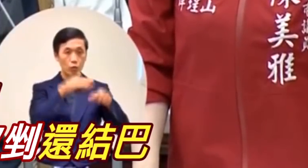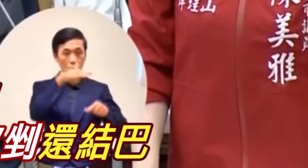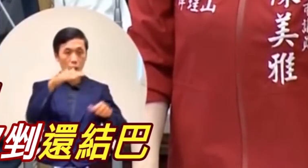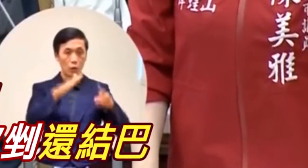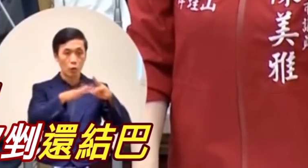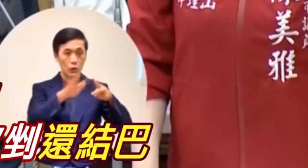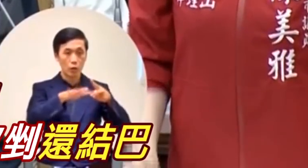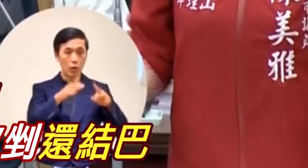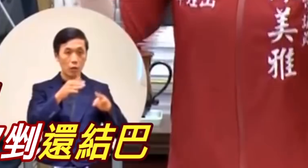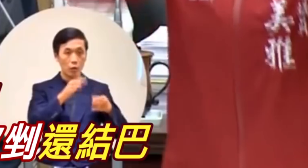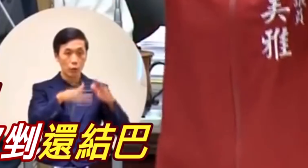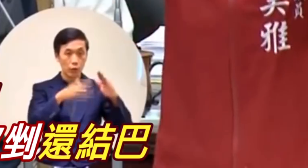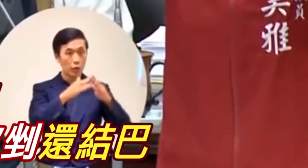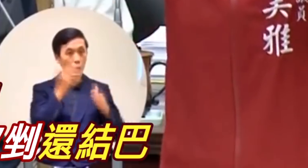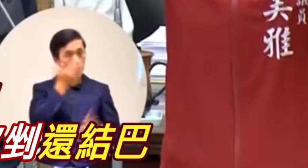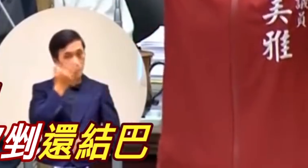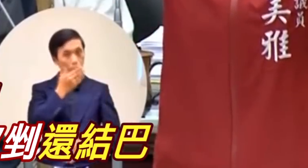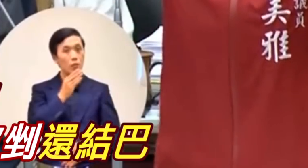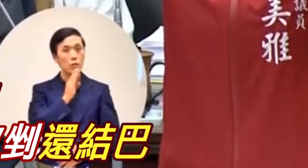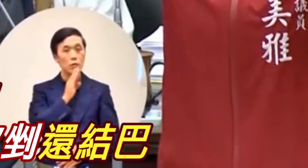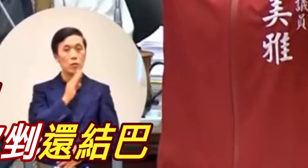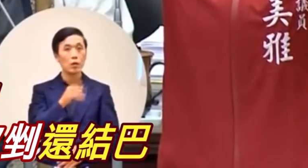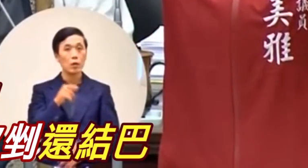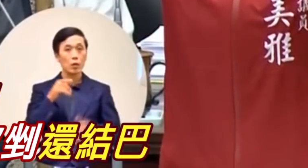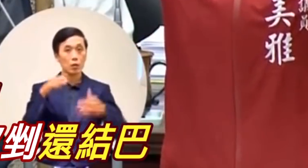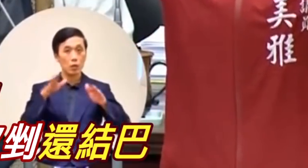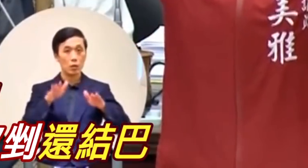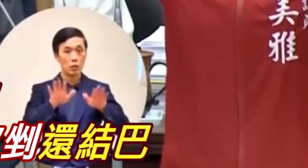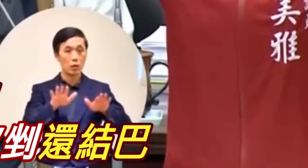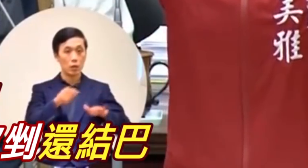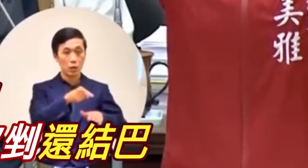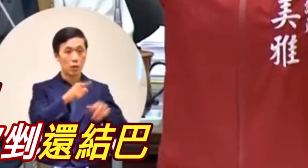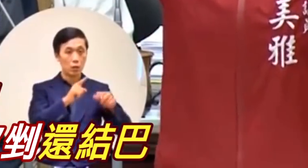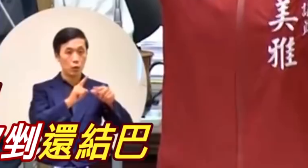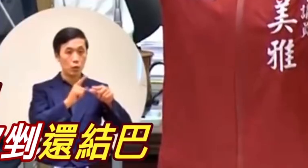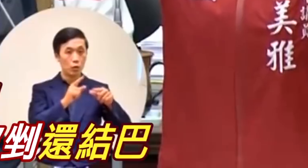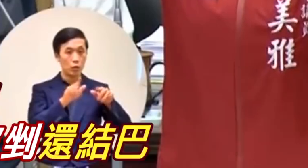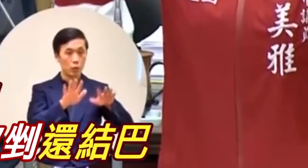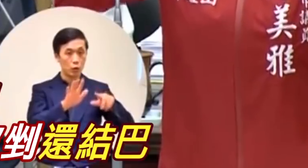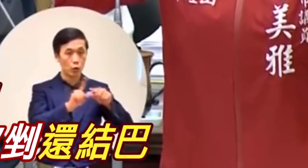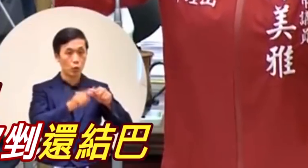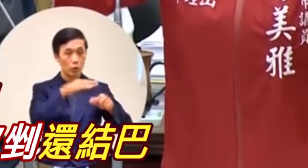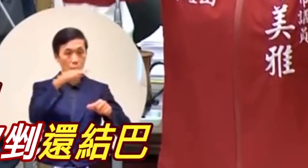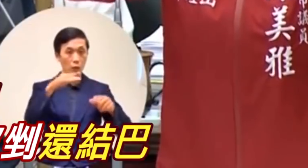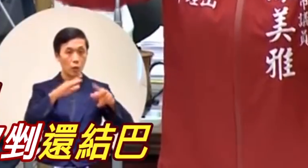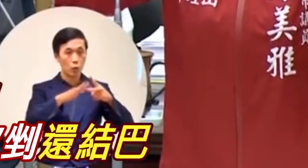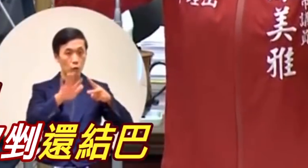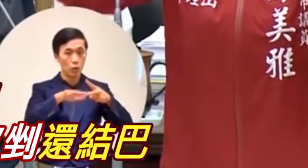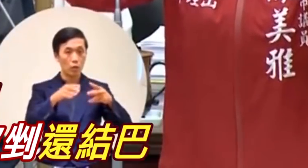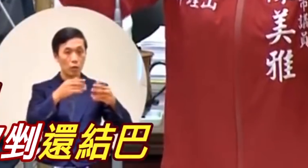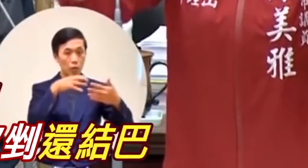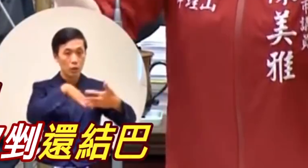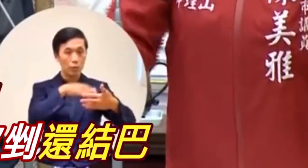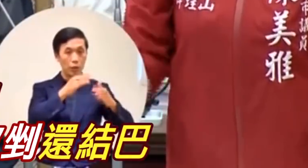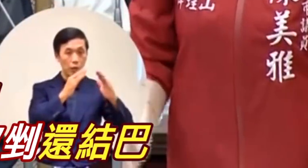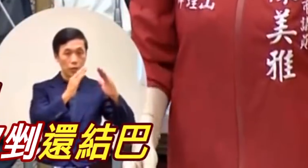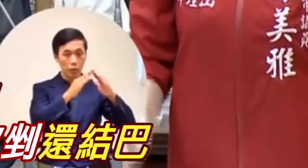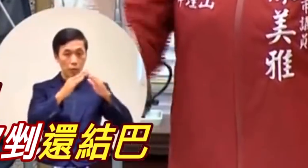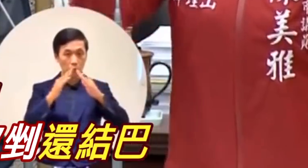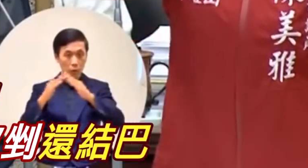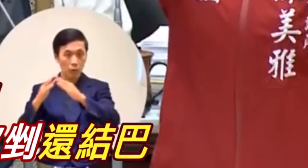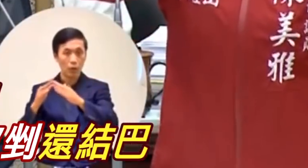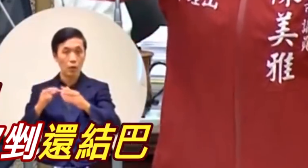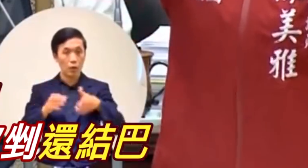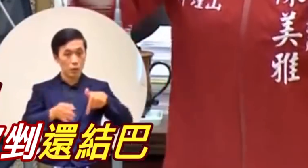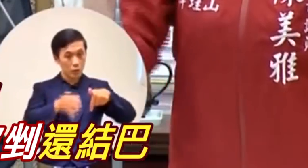园，所以现在的那座中山国小里面的每一个动建筑物都是非常有价值，